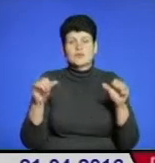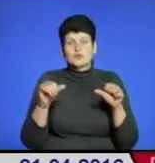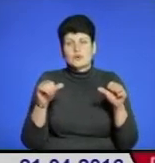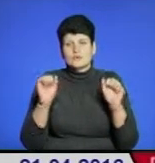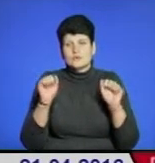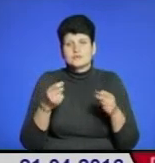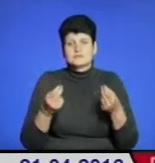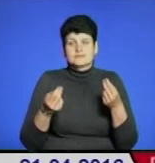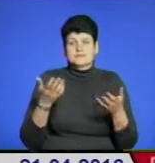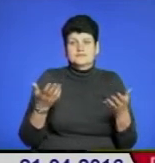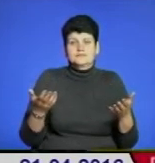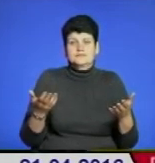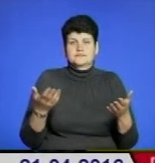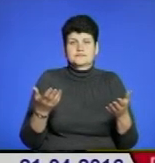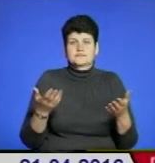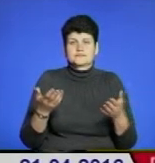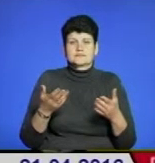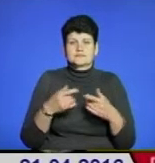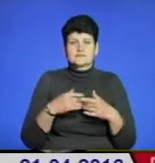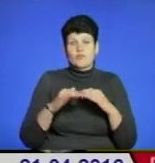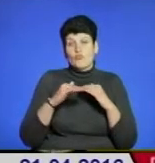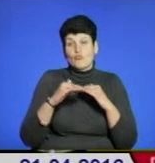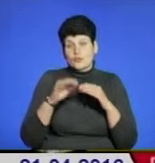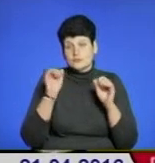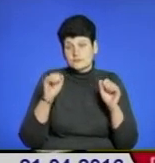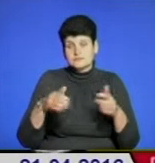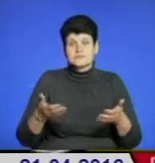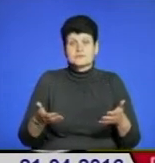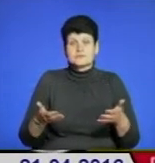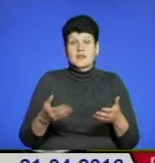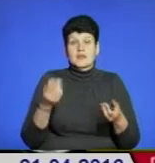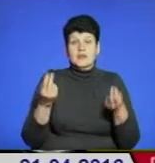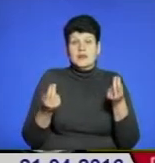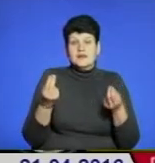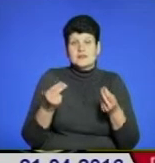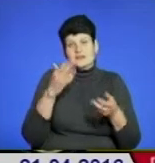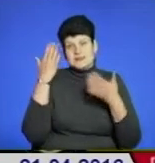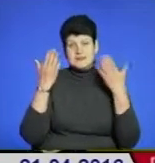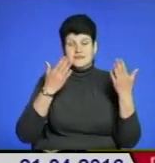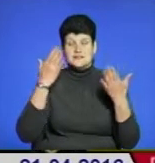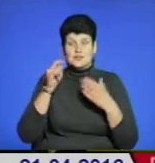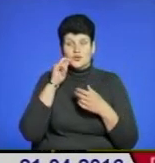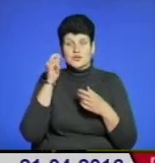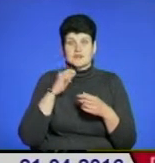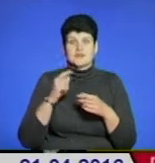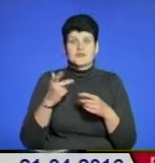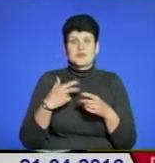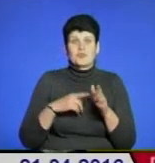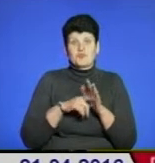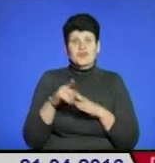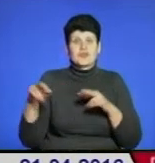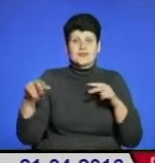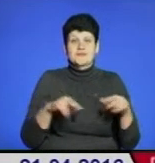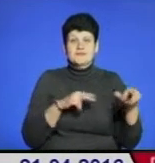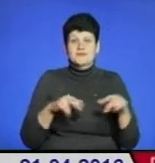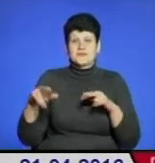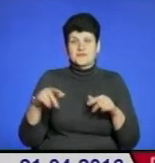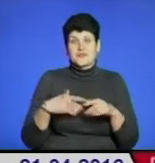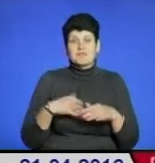закінчивши просто практично в полі. І от ми щось заграємо таке веселе з українського репертуару, вони починають танцювати. Ми